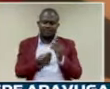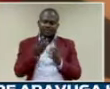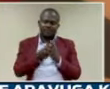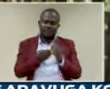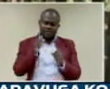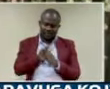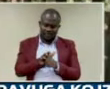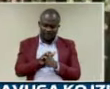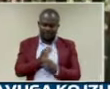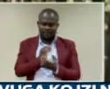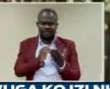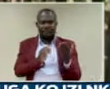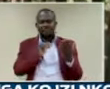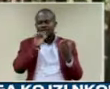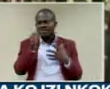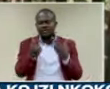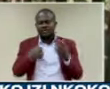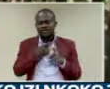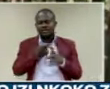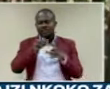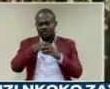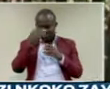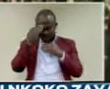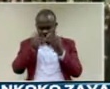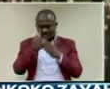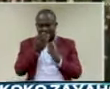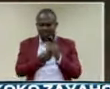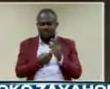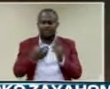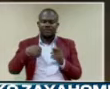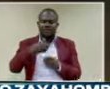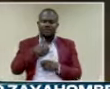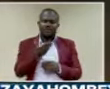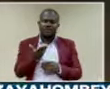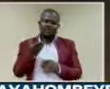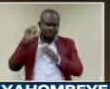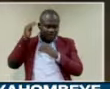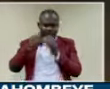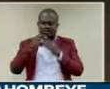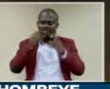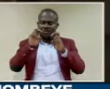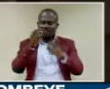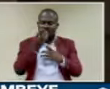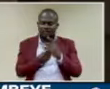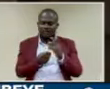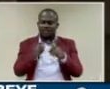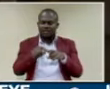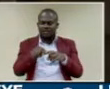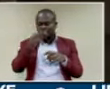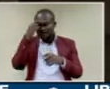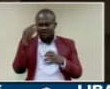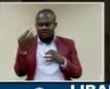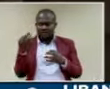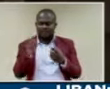Twarahombye burundu, nta kintu twakuyemo bitewe n'ibyo bihumbi twagiye duhura nabyo. Hari amakuru avuga ko uku guhomba kwatewe n'impamvu